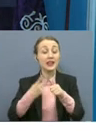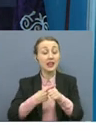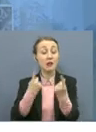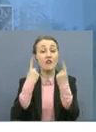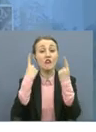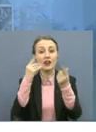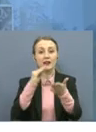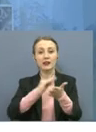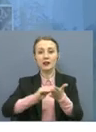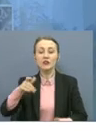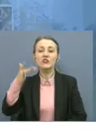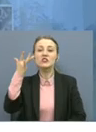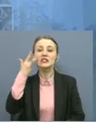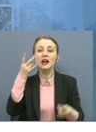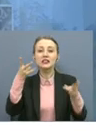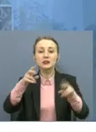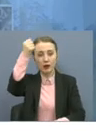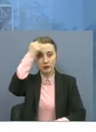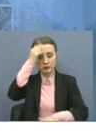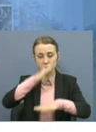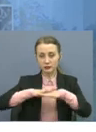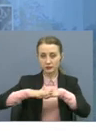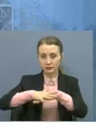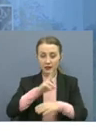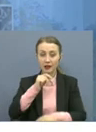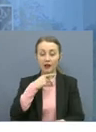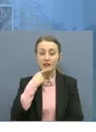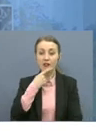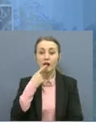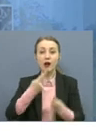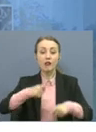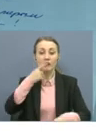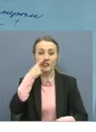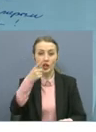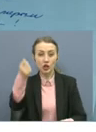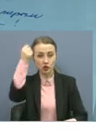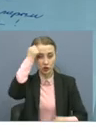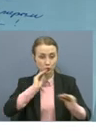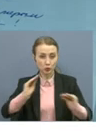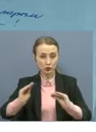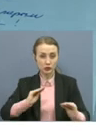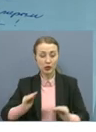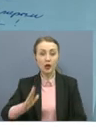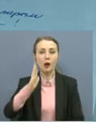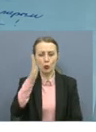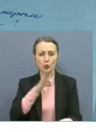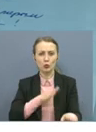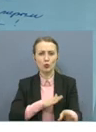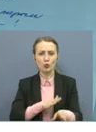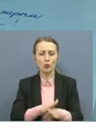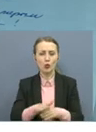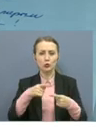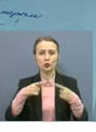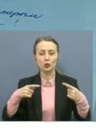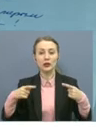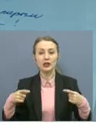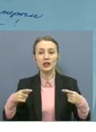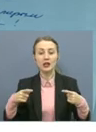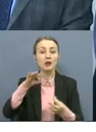өмірін бағамында білу үшін осындай музейлердің таптырмас рухани орын екені даусыз. Ал ұйымдастырушылар алдағы уақытта музей басқа